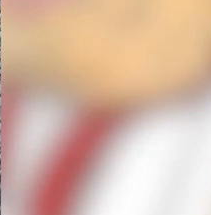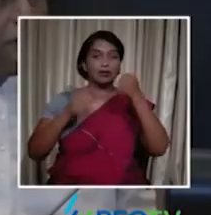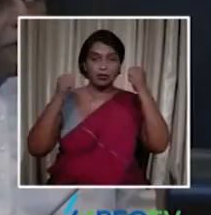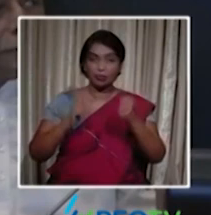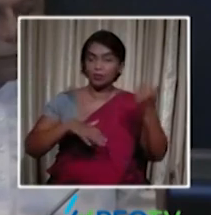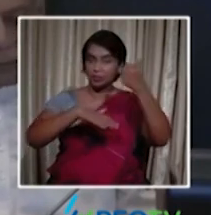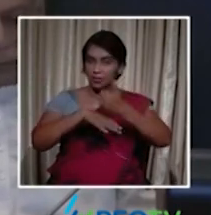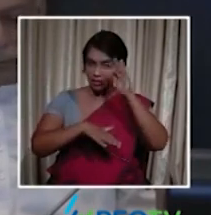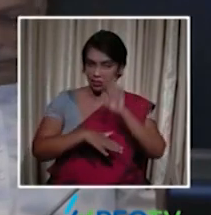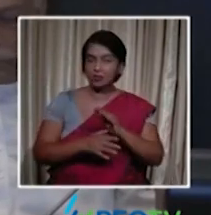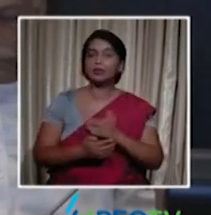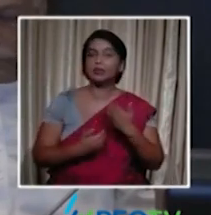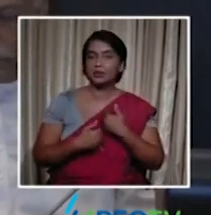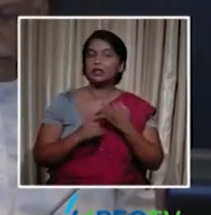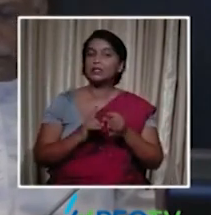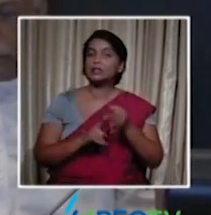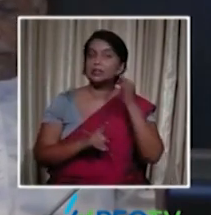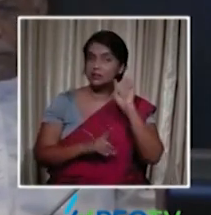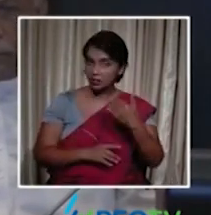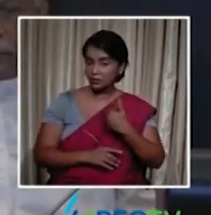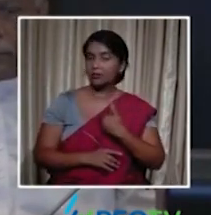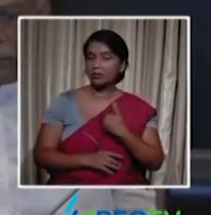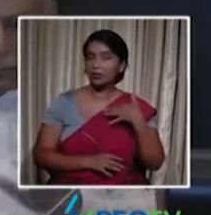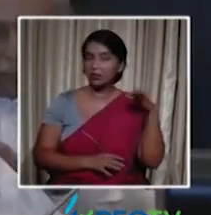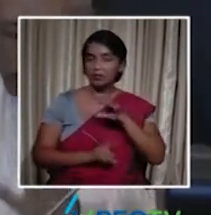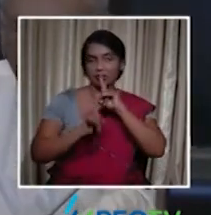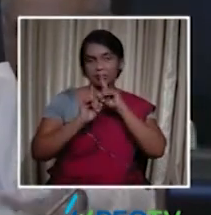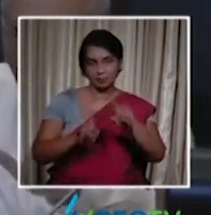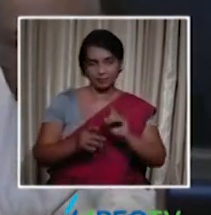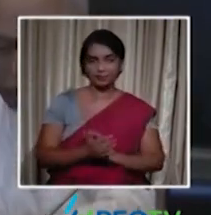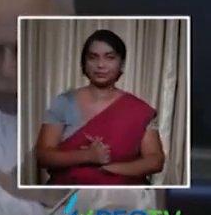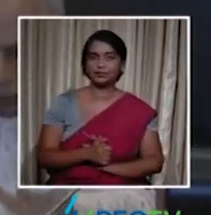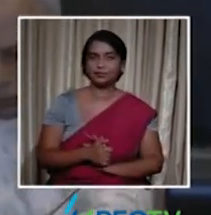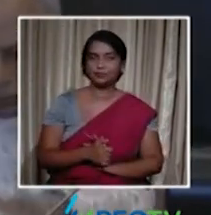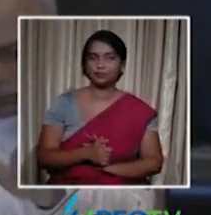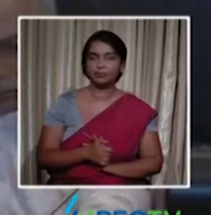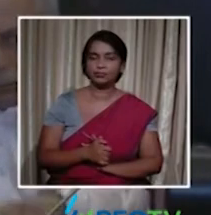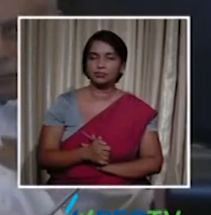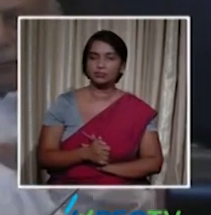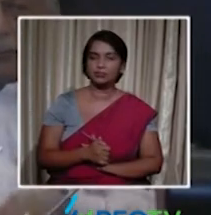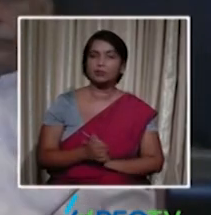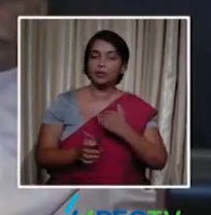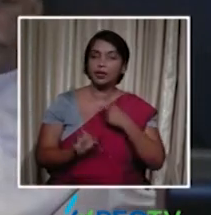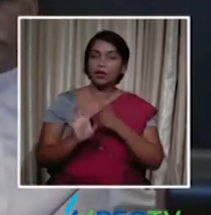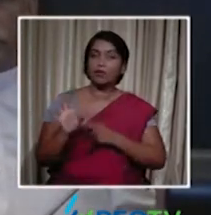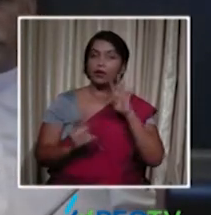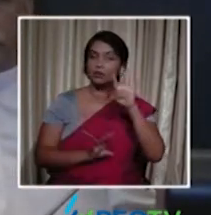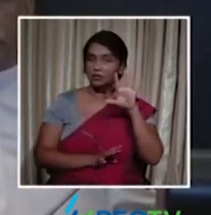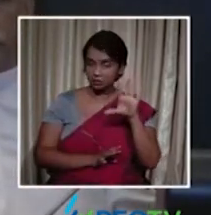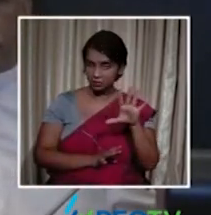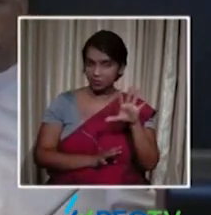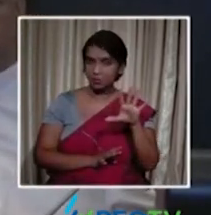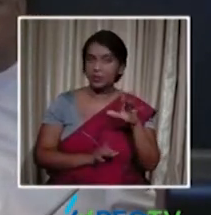ඉතින් ජනාධිපති රනිල් වික්‍රමසිංහ කියලා ලියන එක ලේසි. අද ඔහුගේ කතාවේ සමස්ත හරයම ගත්තහම